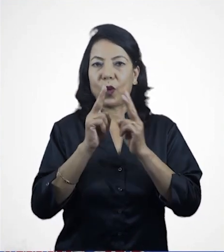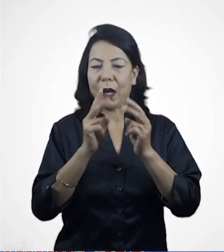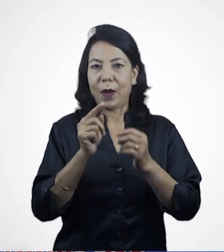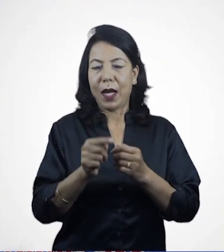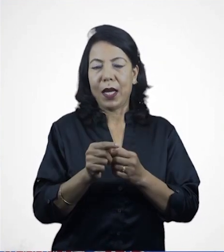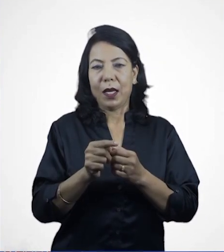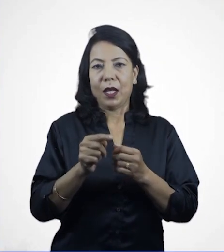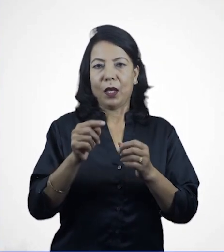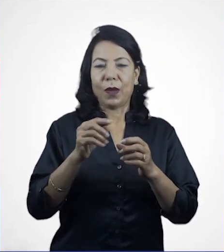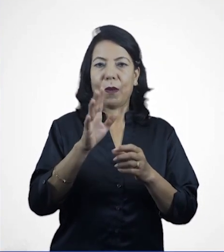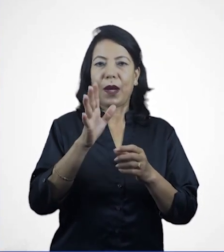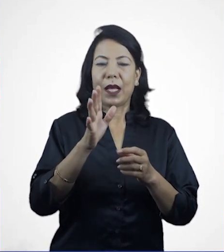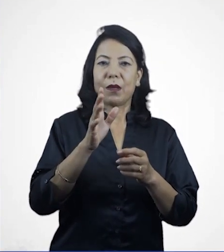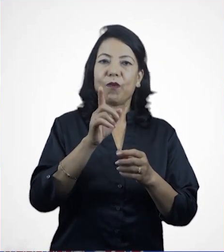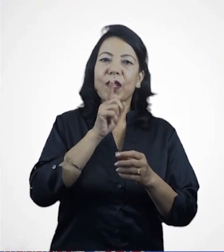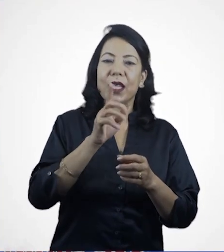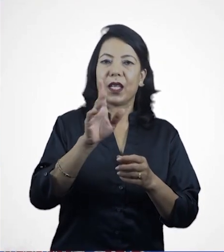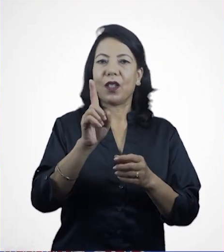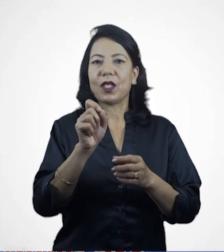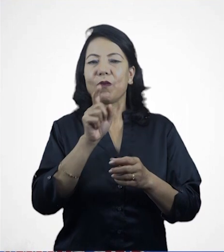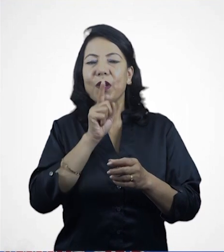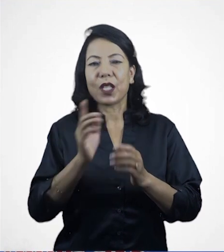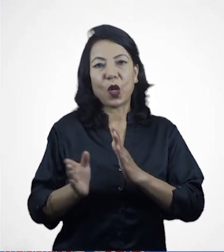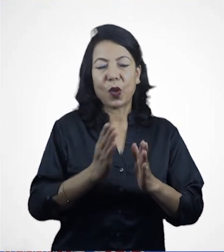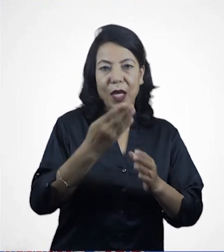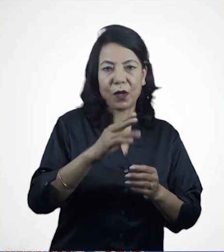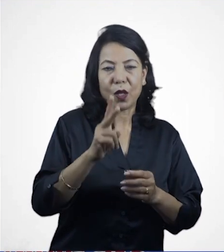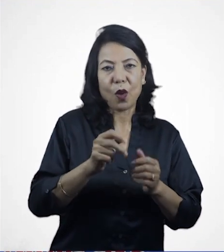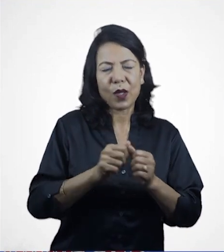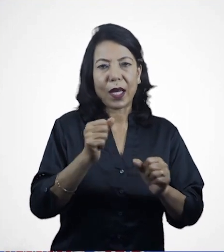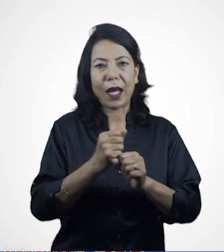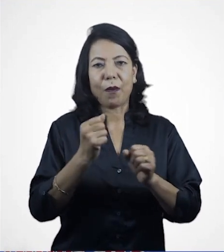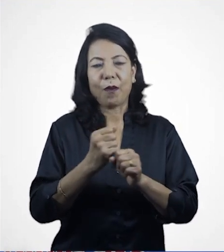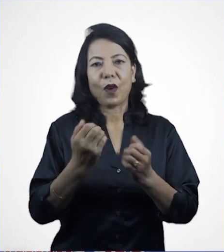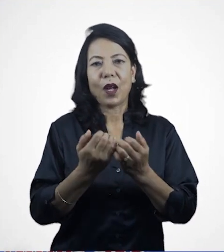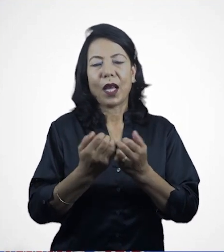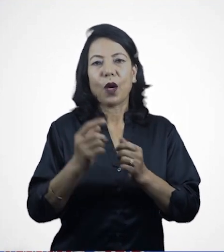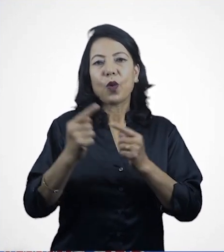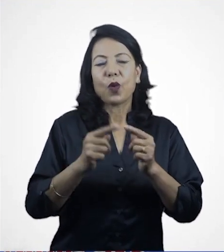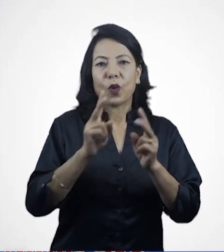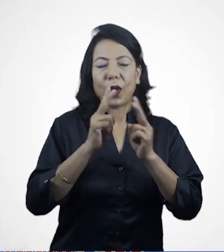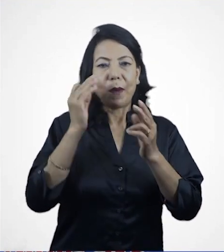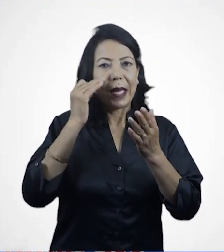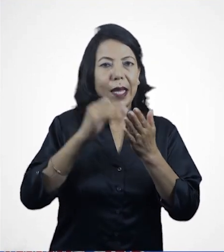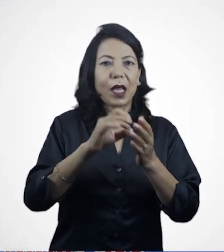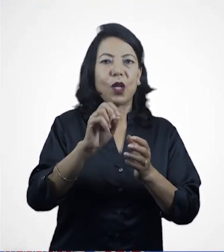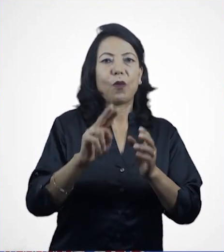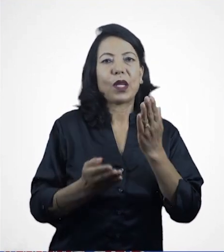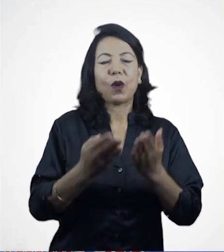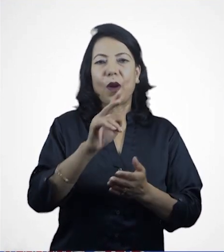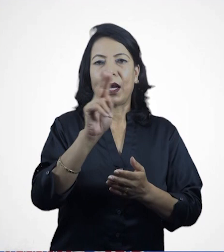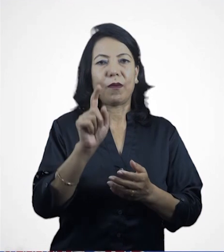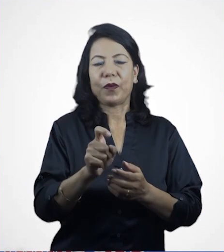DAN पांच पर से, दस पर से उन्चाना, तो अनुसार काम गड़ारी कुन कुन कुन कुराम आली आमले, तमी त्यान दिनु पर शोला,